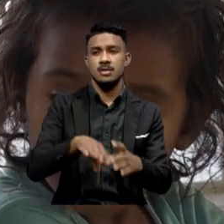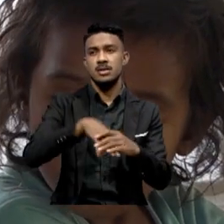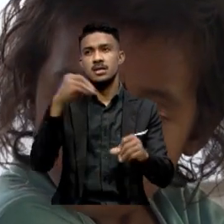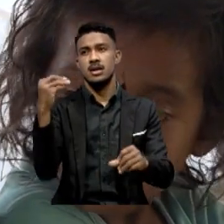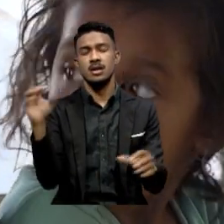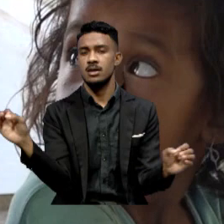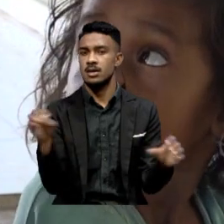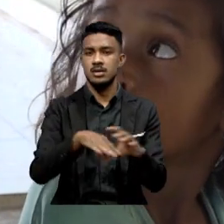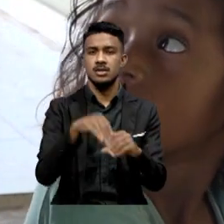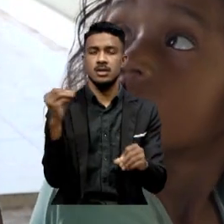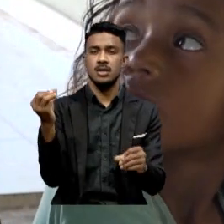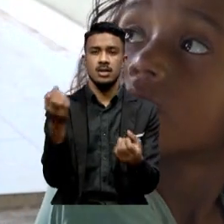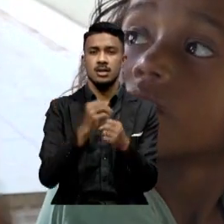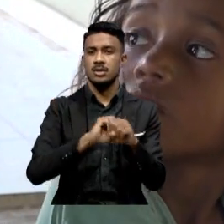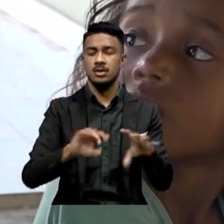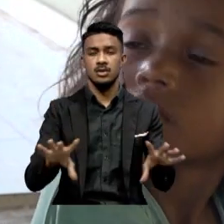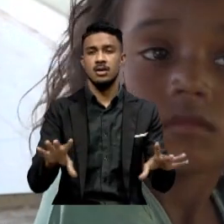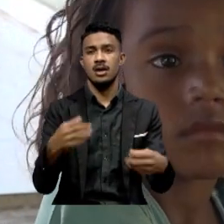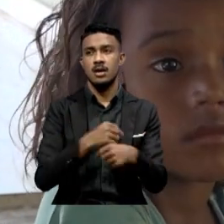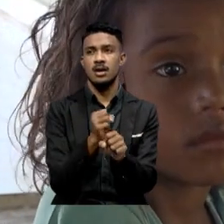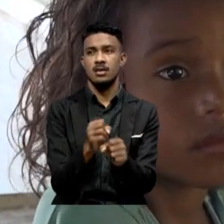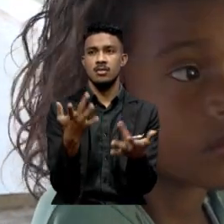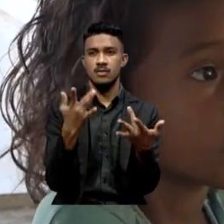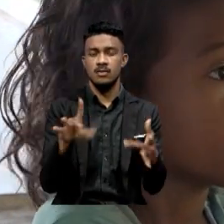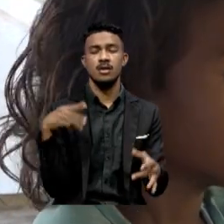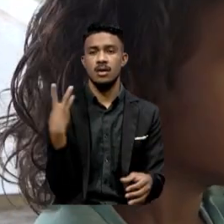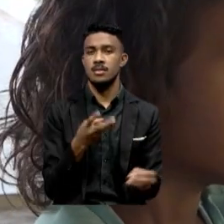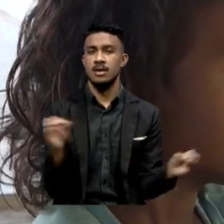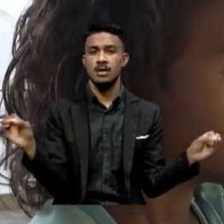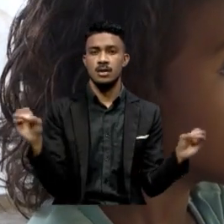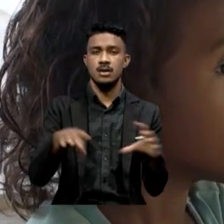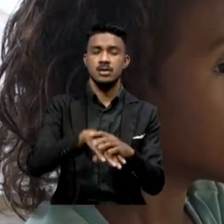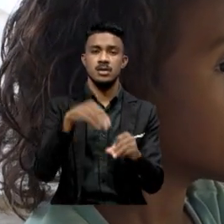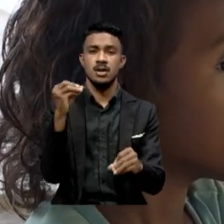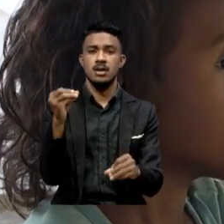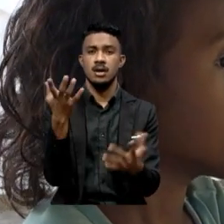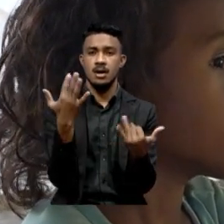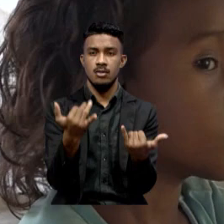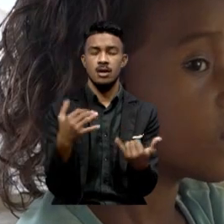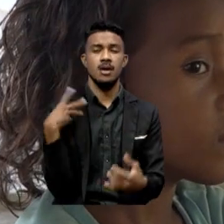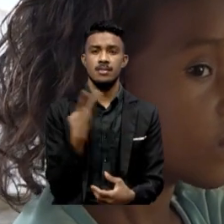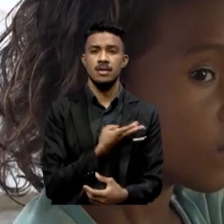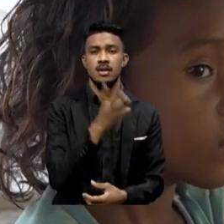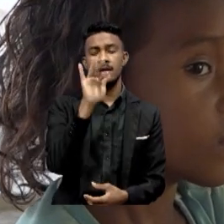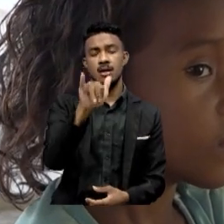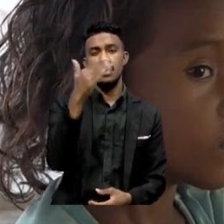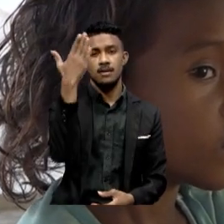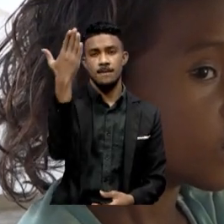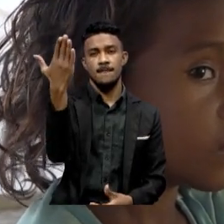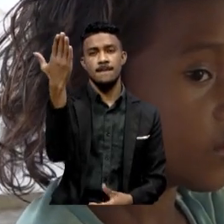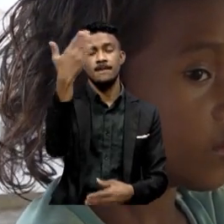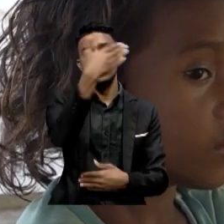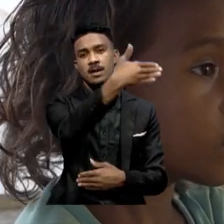idane sobu toti tuane hal fon tuane ne ame lasai. Poin dadau ka kora mi halo tan fali ha kraik